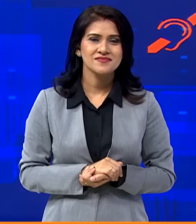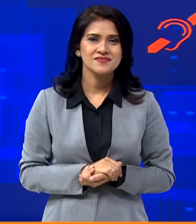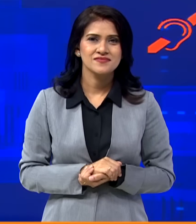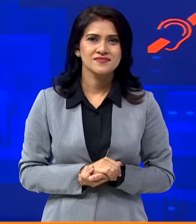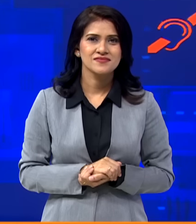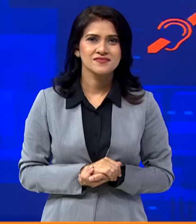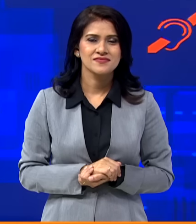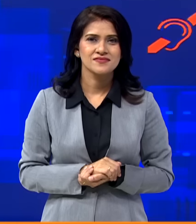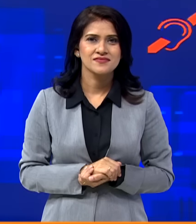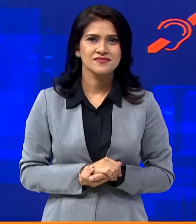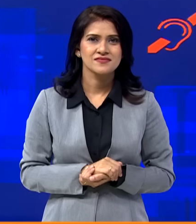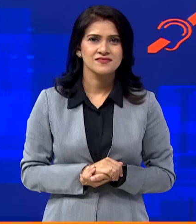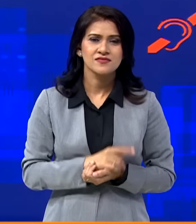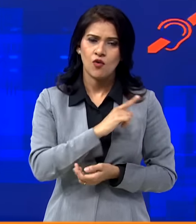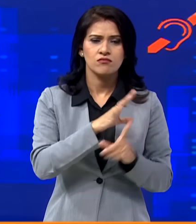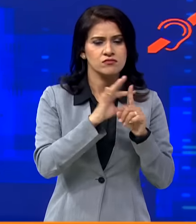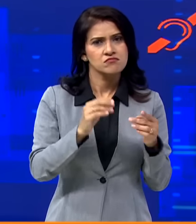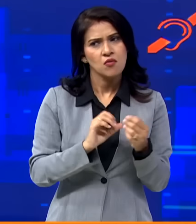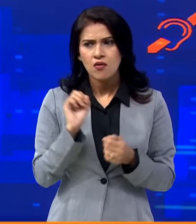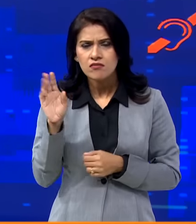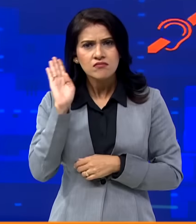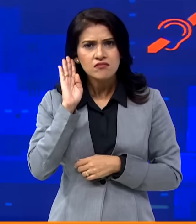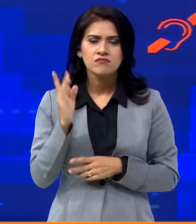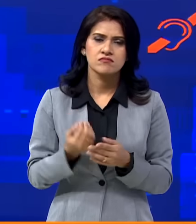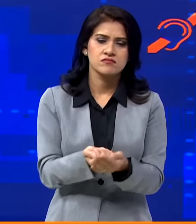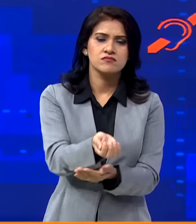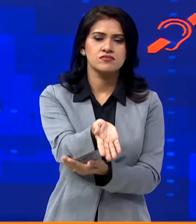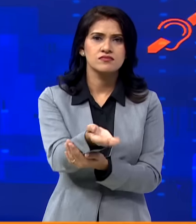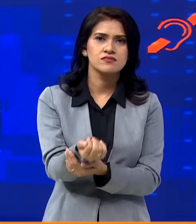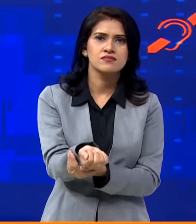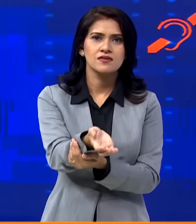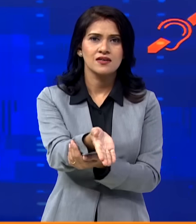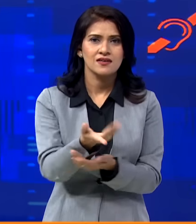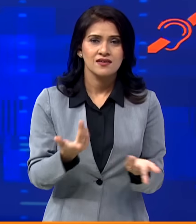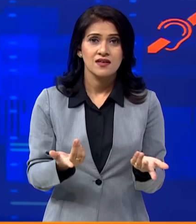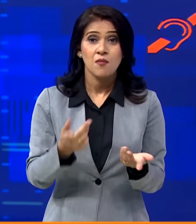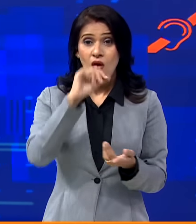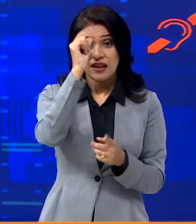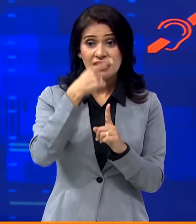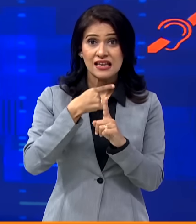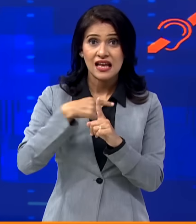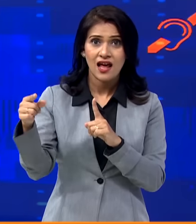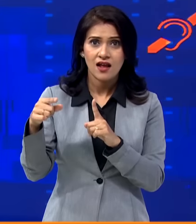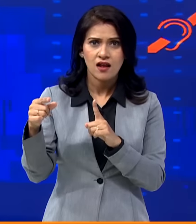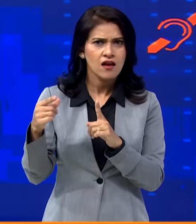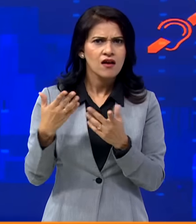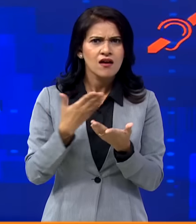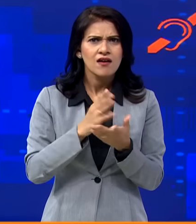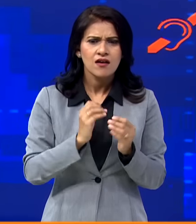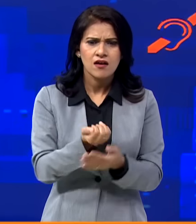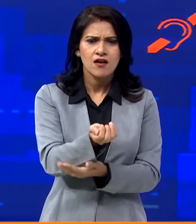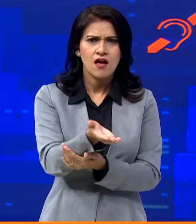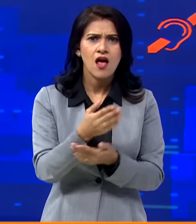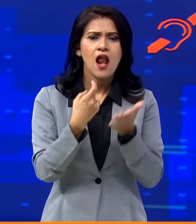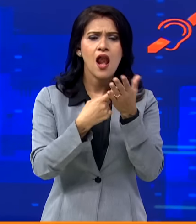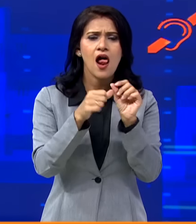स्वाहा उन्होंने आहुति डाली तो जो फारूक अब्दुल्ला इंडियन मुजाहिदीन के खिलाफ हवन करते हैं राम का